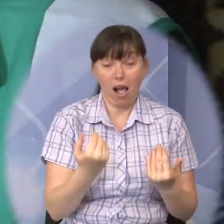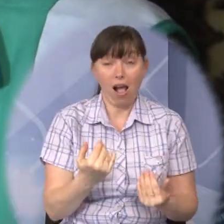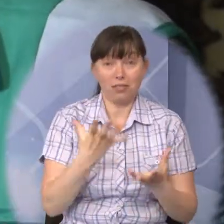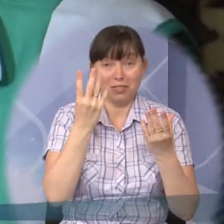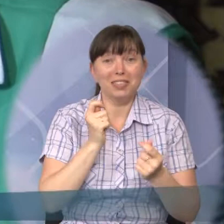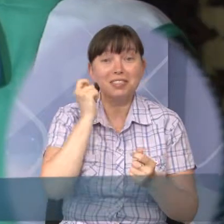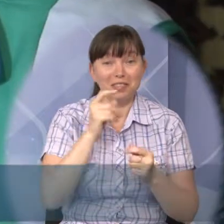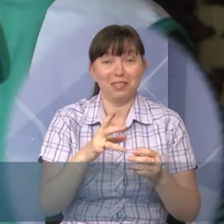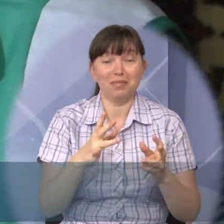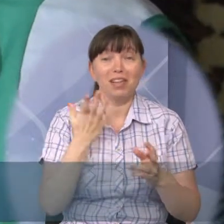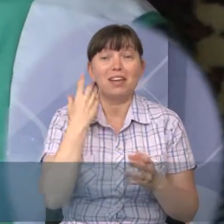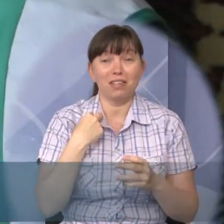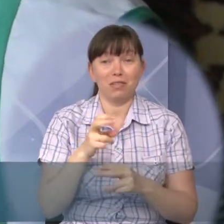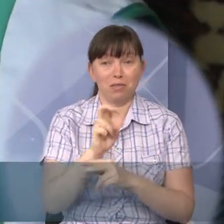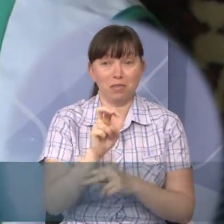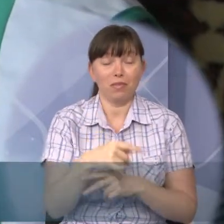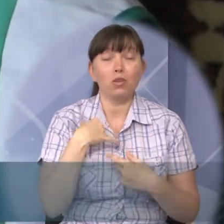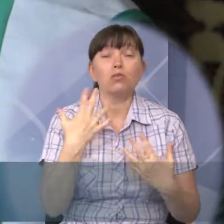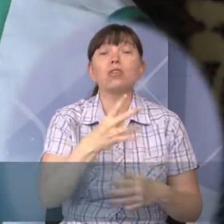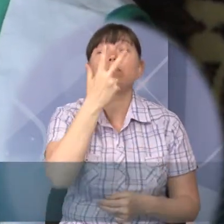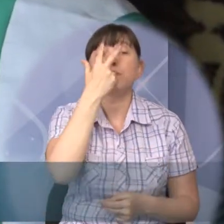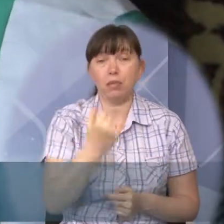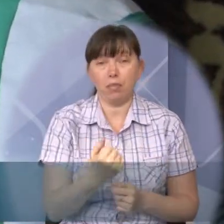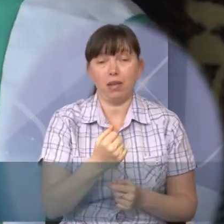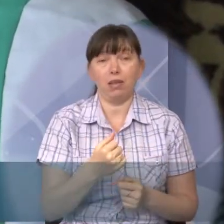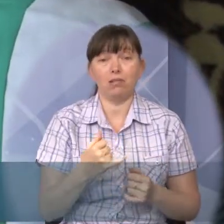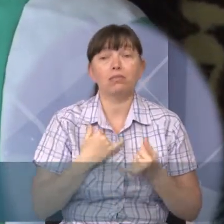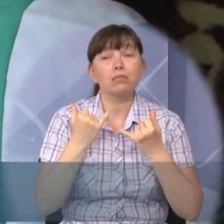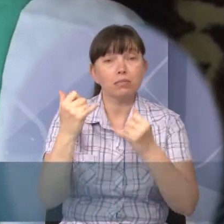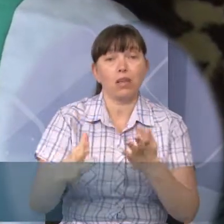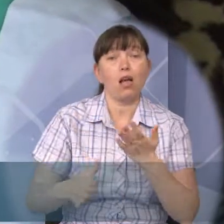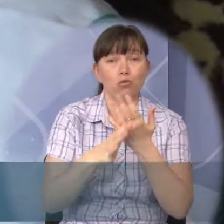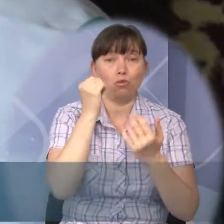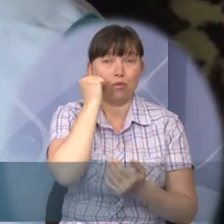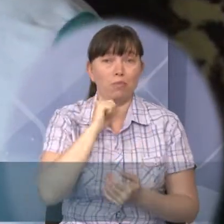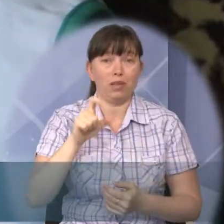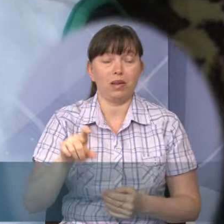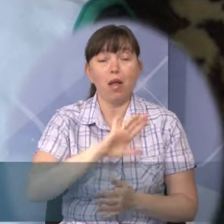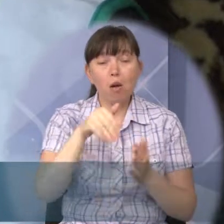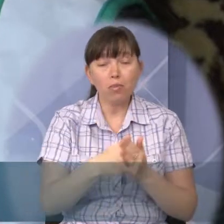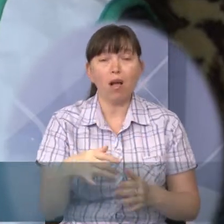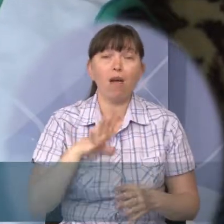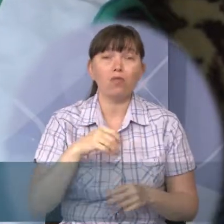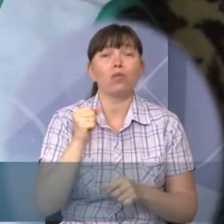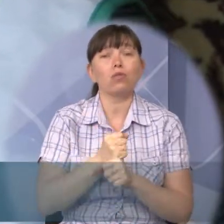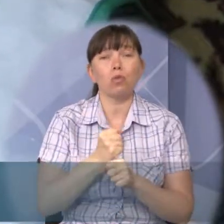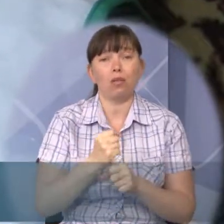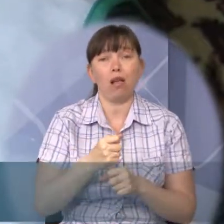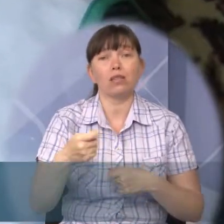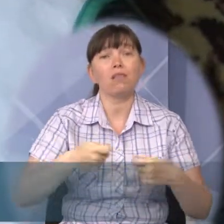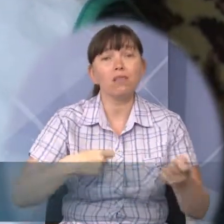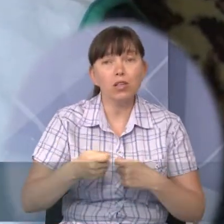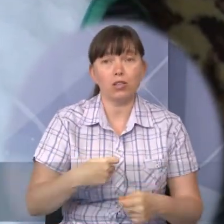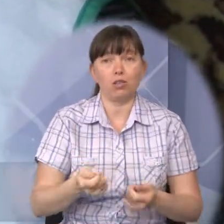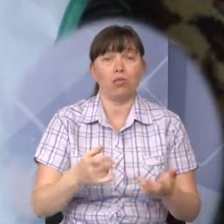de zile de că nu crezi la Casmed și deja eu m-am deprins cu ajutorul pentru bătrânii. Până acum eu am lucrat vânzător,